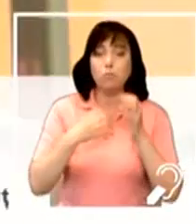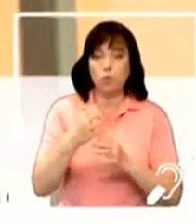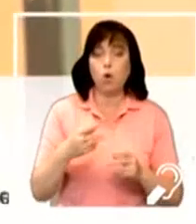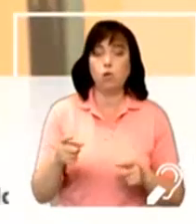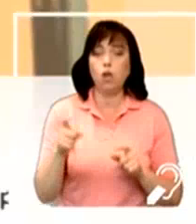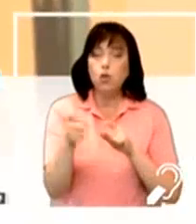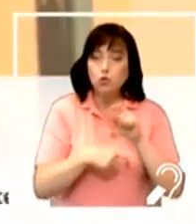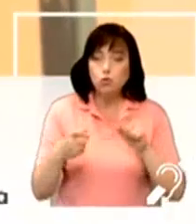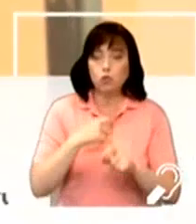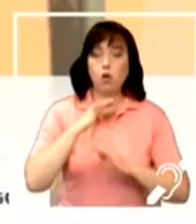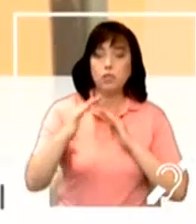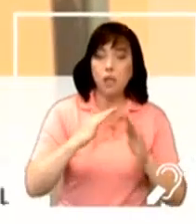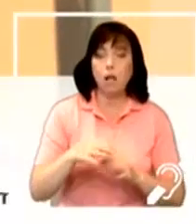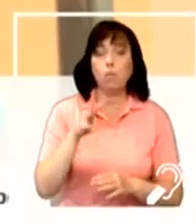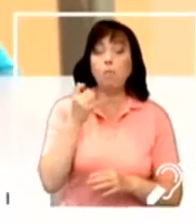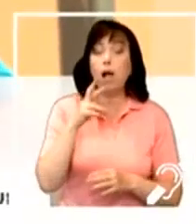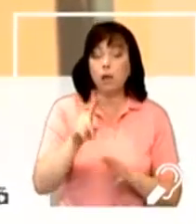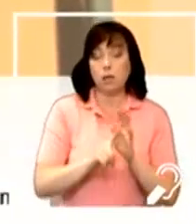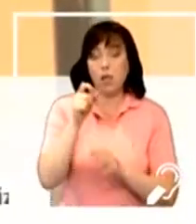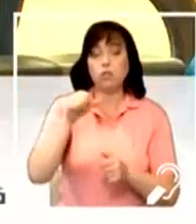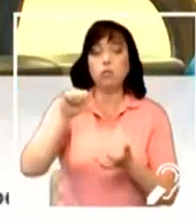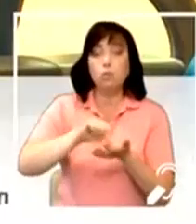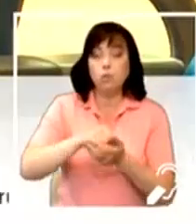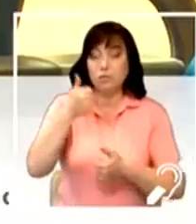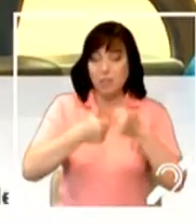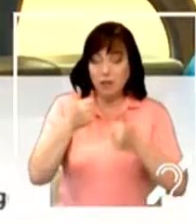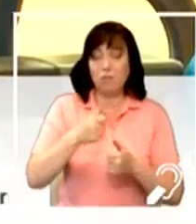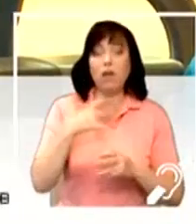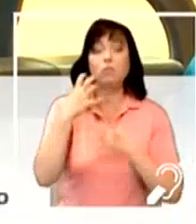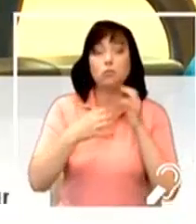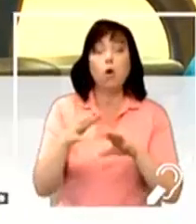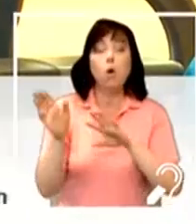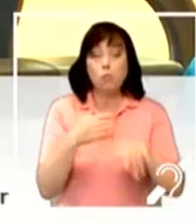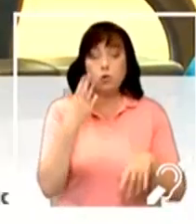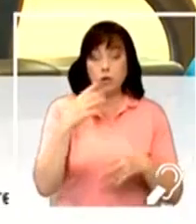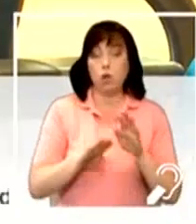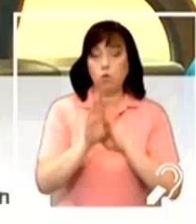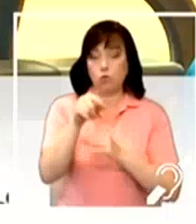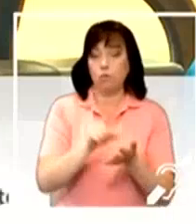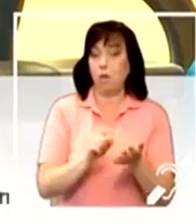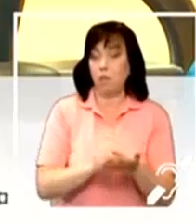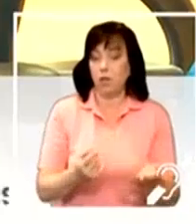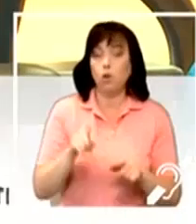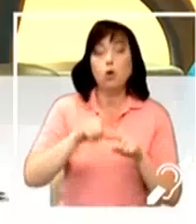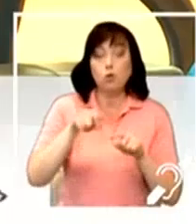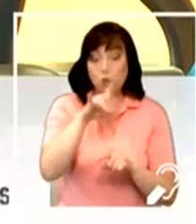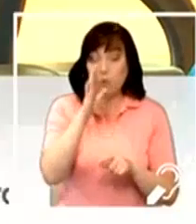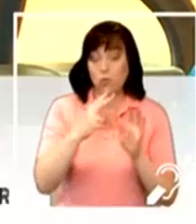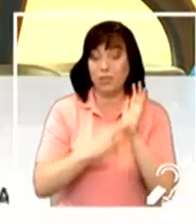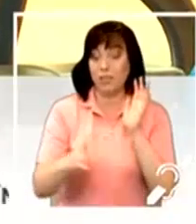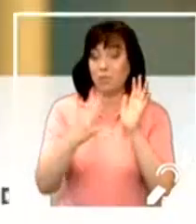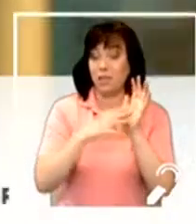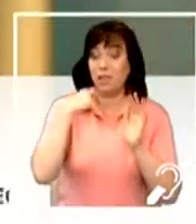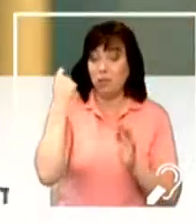sambo, Mihail Maleară a început să participe la competițiile internaționale după ce s-a pensionat. În curând va împlini